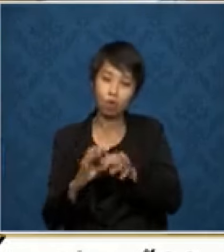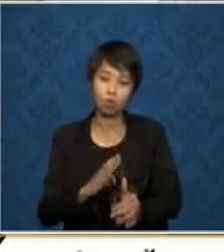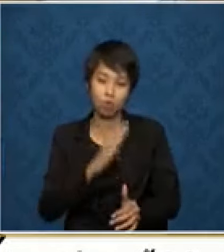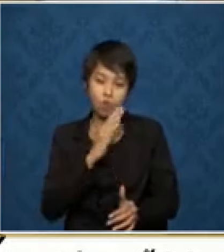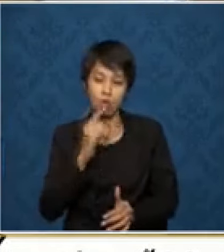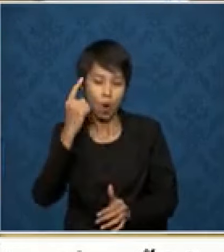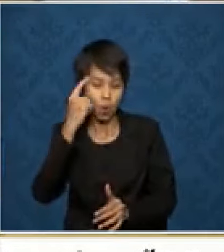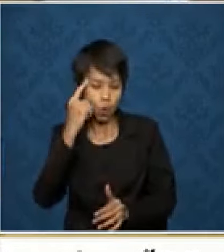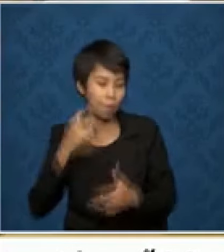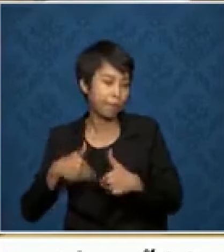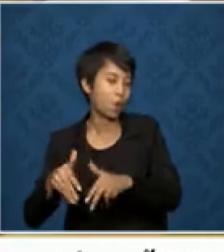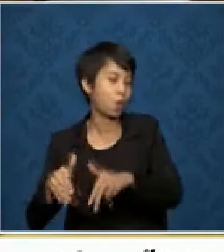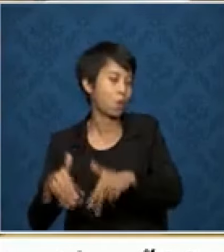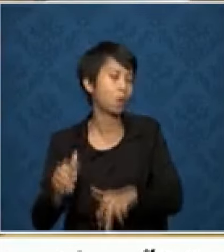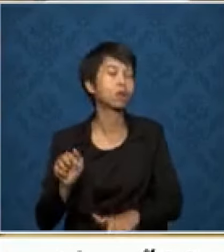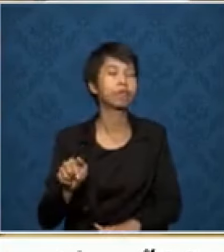เป็น